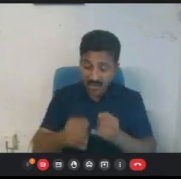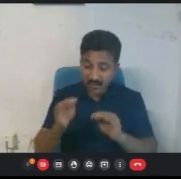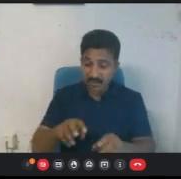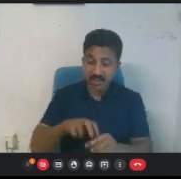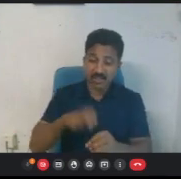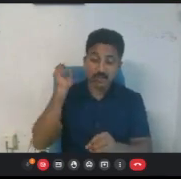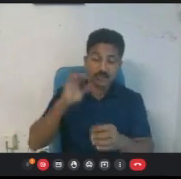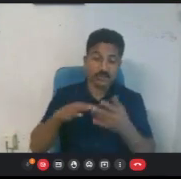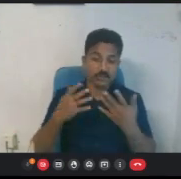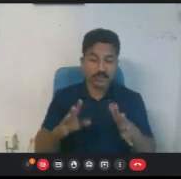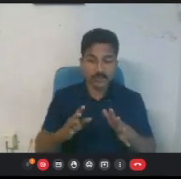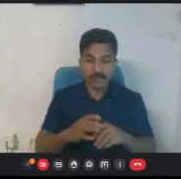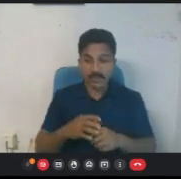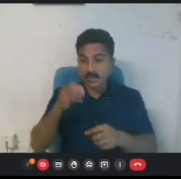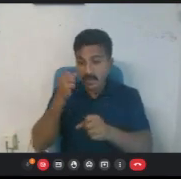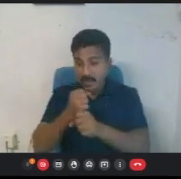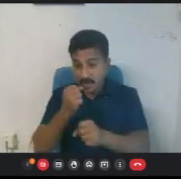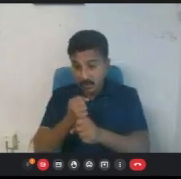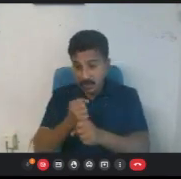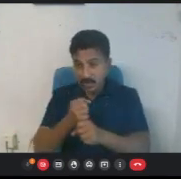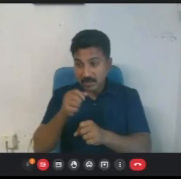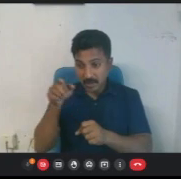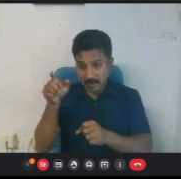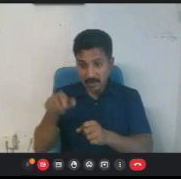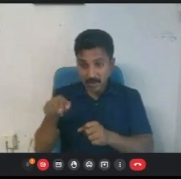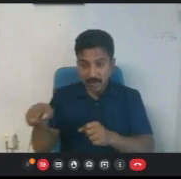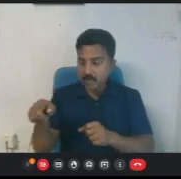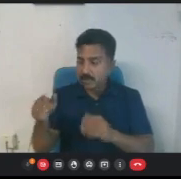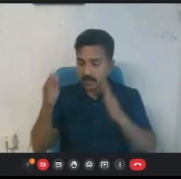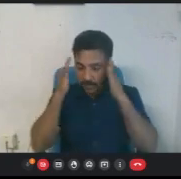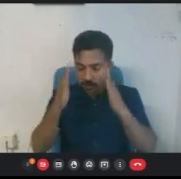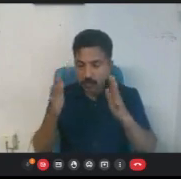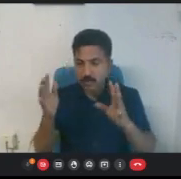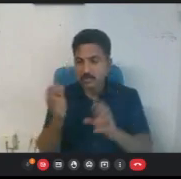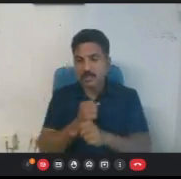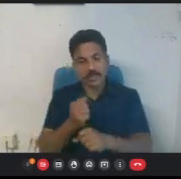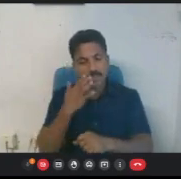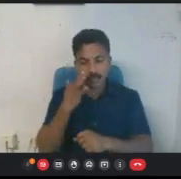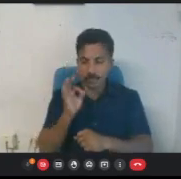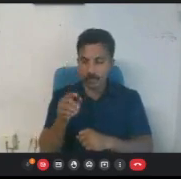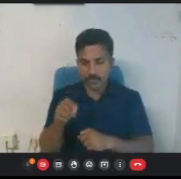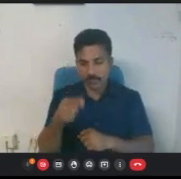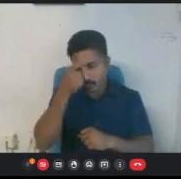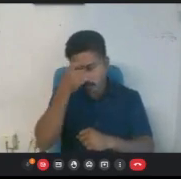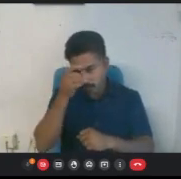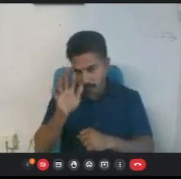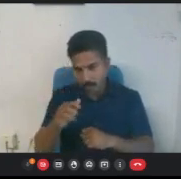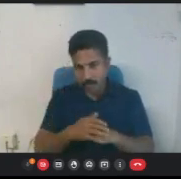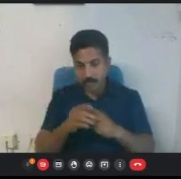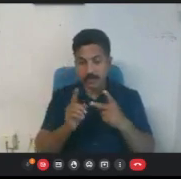കാണുന്നത്. സർക്കാരിൻ്റെ ഭാഗത്തു നിന്ന് പല കാര്യങ്ങളിലും വേണ്ടത്ര ശ്രദ്ധ ചെലുത്തുന്നില്ല എന്നുള്ളത് ഒരു ഭാഗം. രണ്ടാമതൊരു കാര്യം